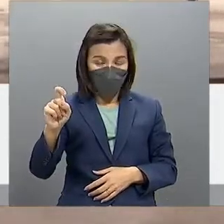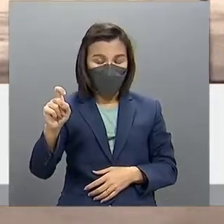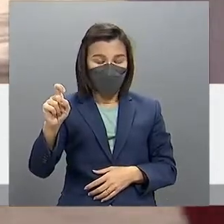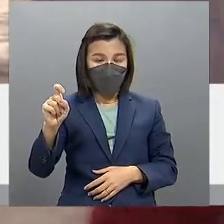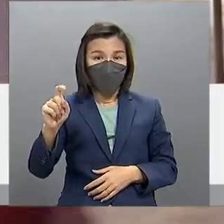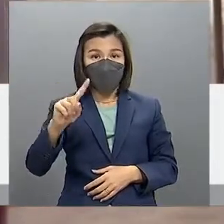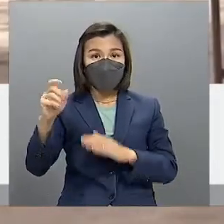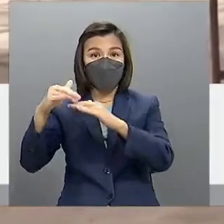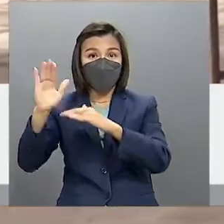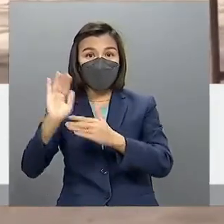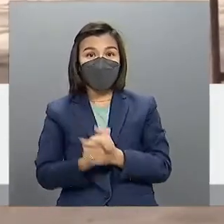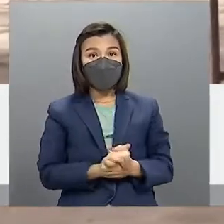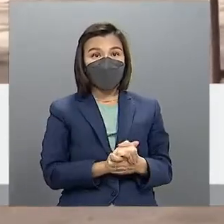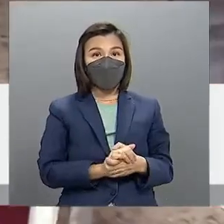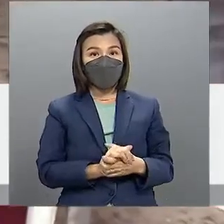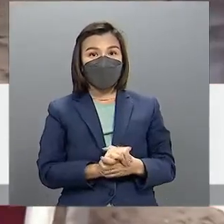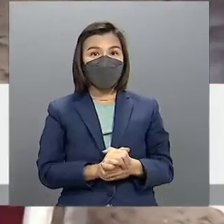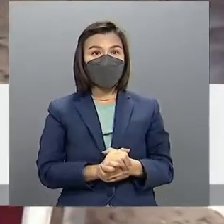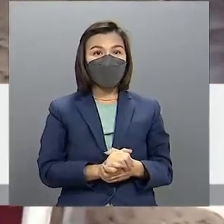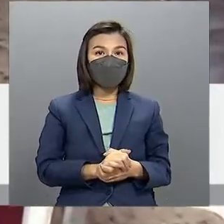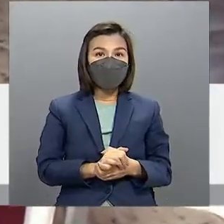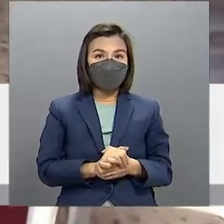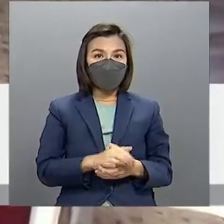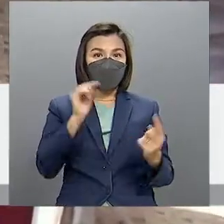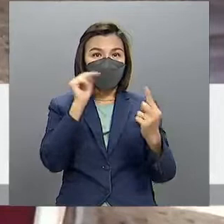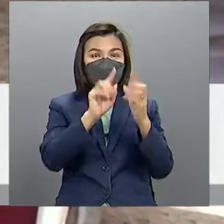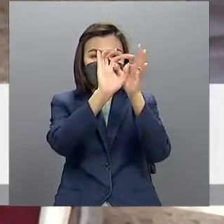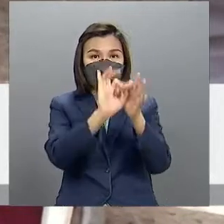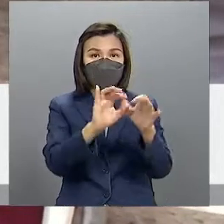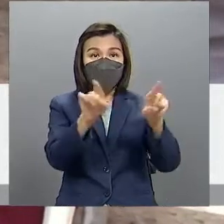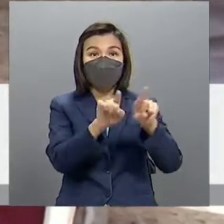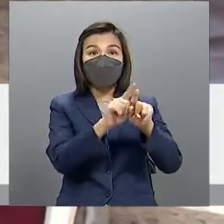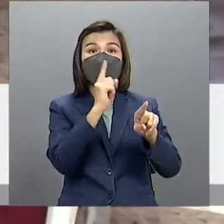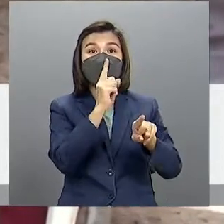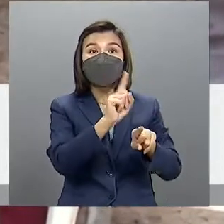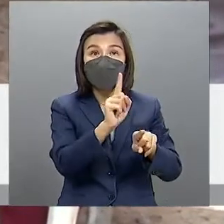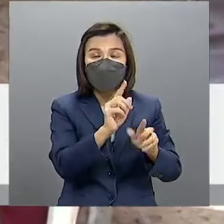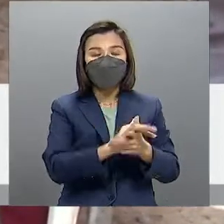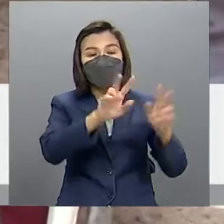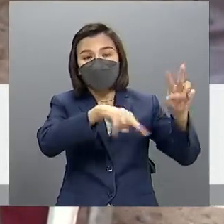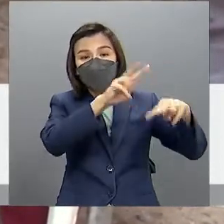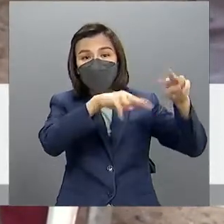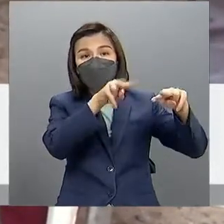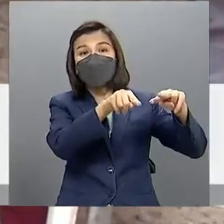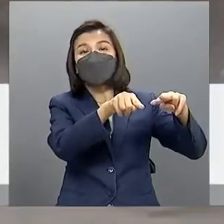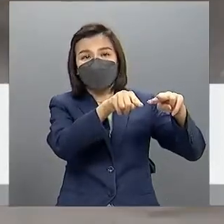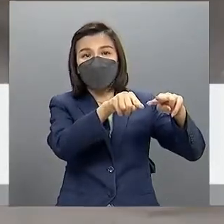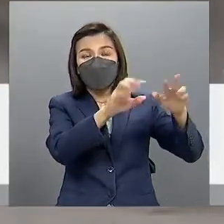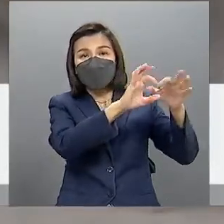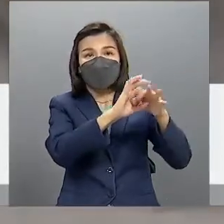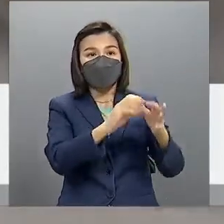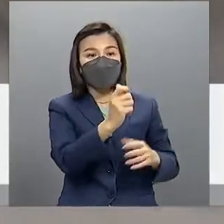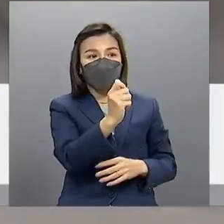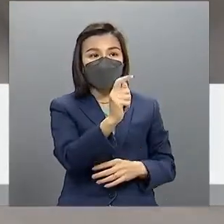ายแพทย์สาธารณสุขจังหวัดนครศรีธรรมราชเปิดเผยว่าการตรวจหาเชื้อเชิงรุกโดยใช้ชุดตรวจ ATK ยี่ห้อเลอ